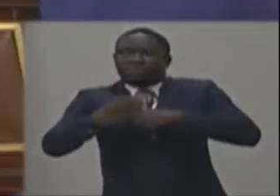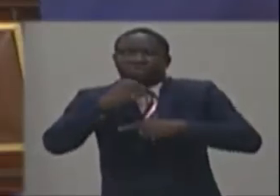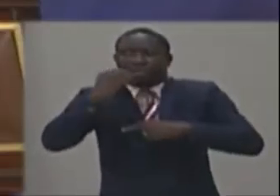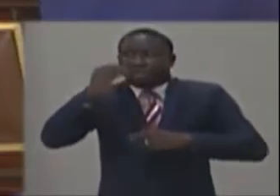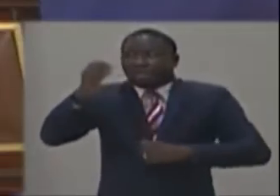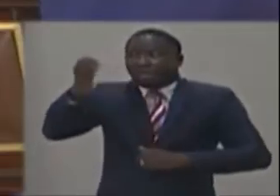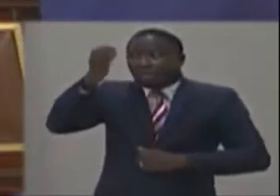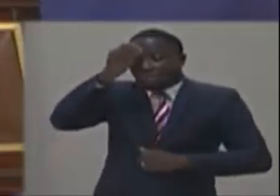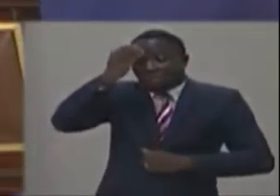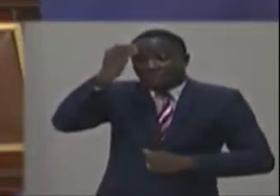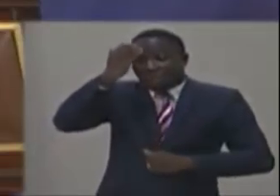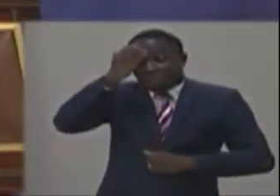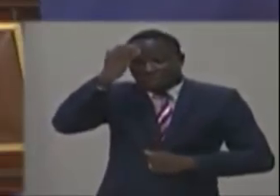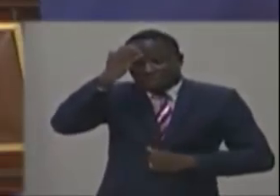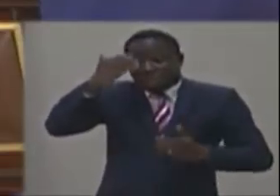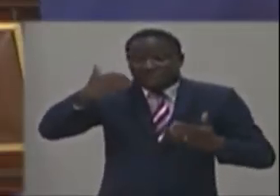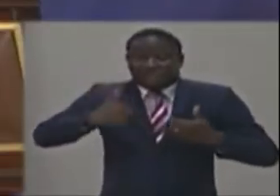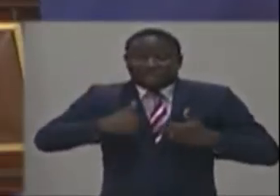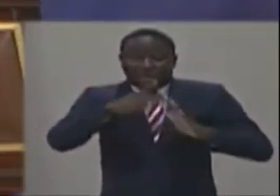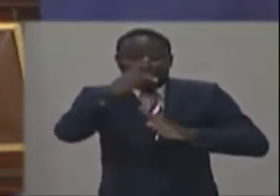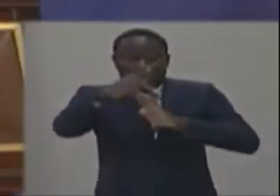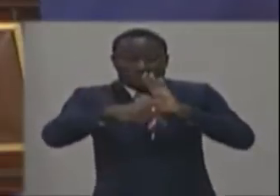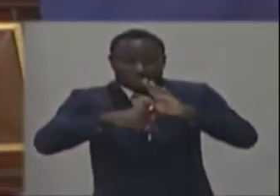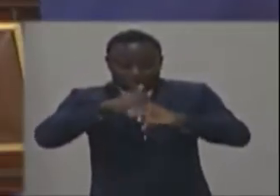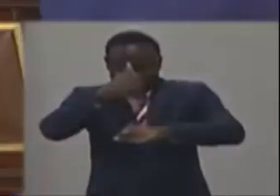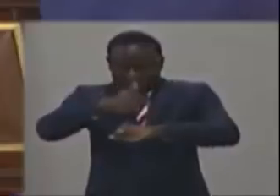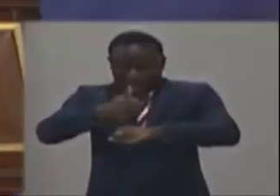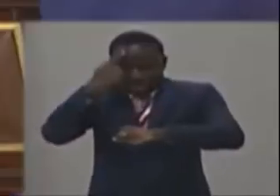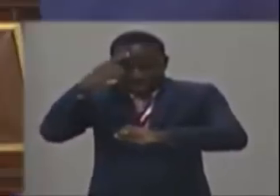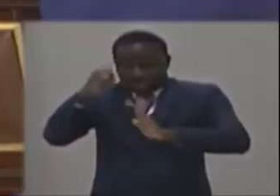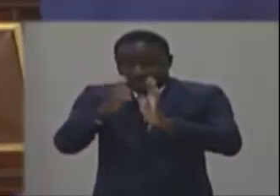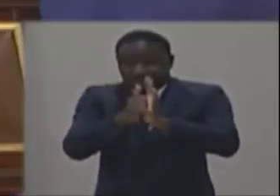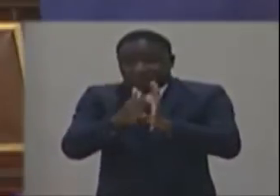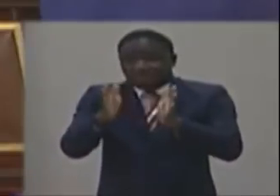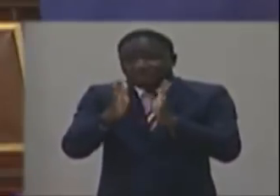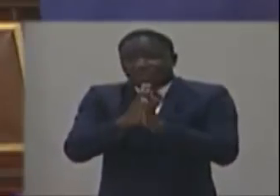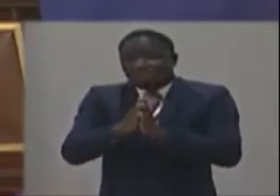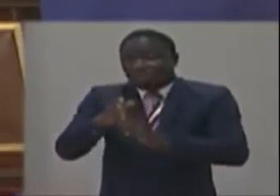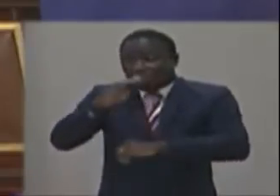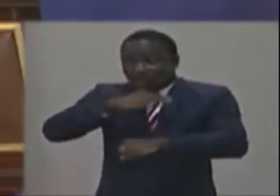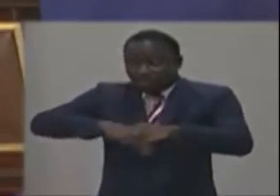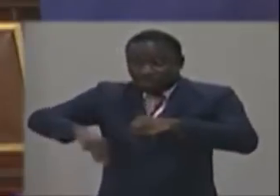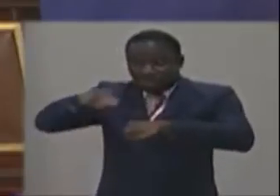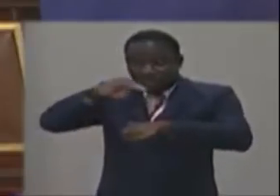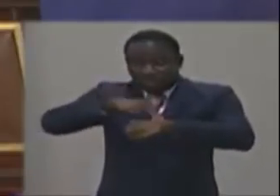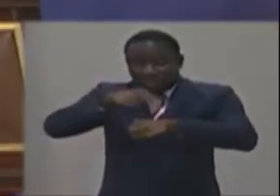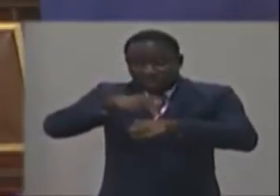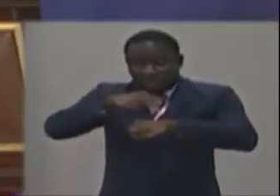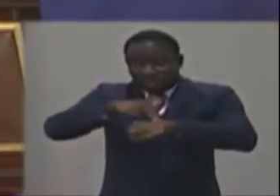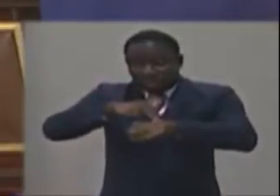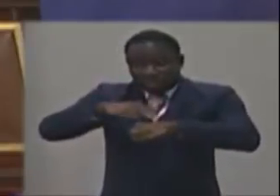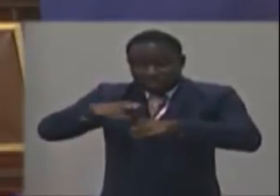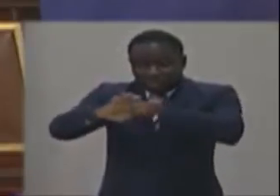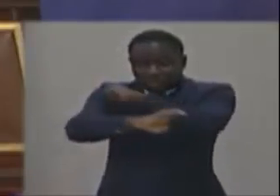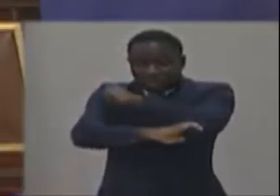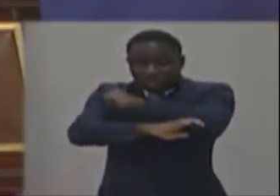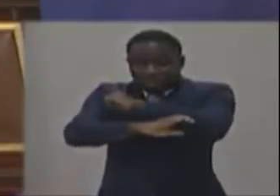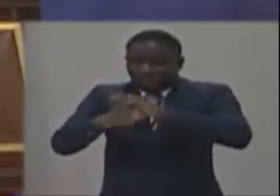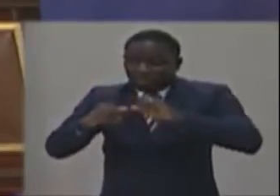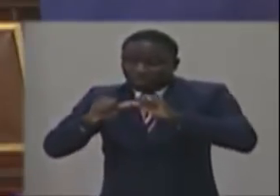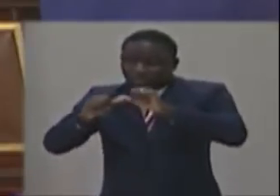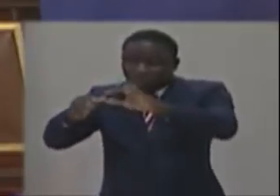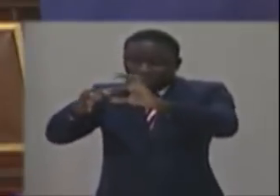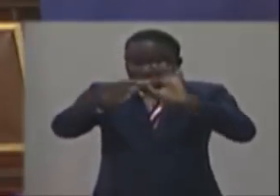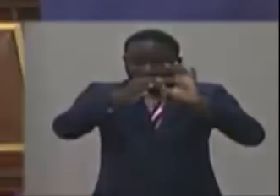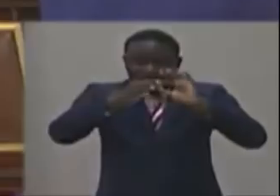Je connais un protocole qui est établi pour ça. Je demande au ministre des Affaires étrangères pour le rester en contact